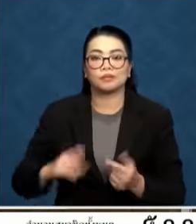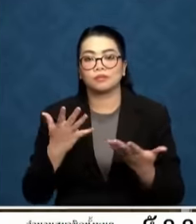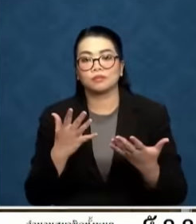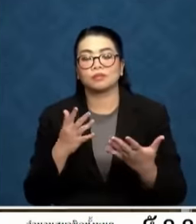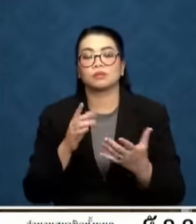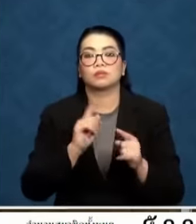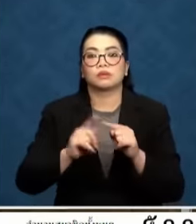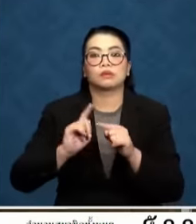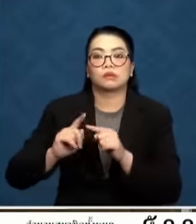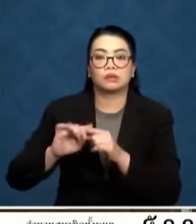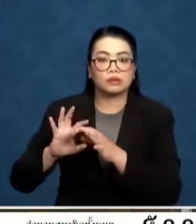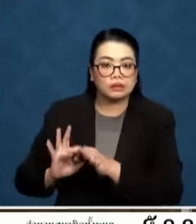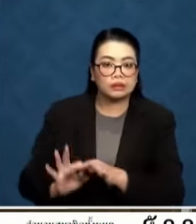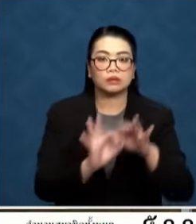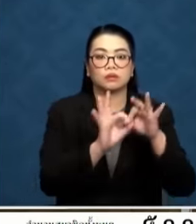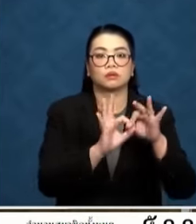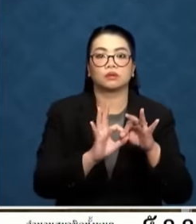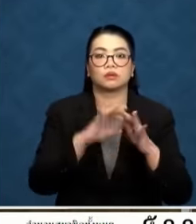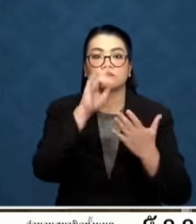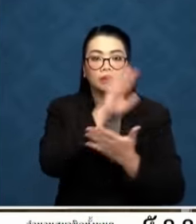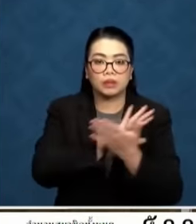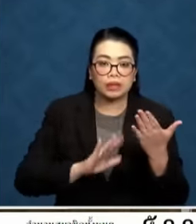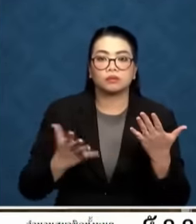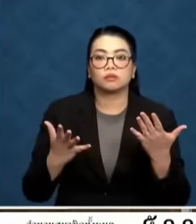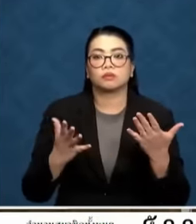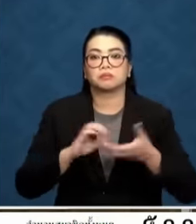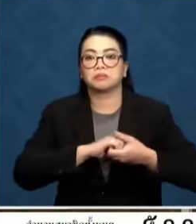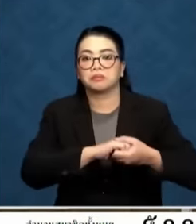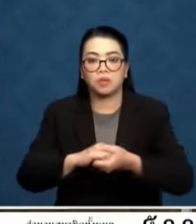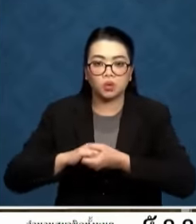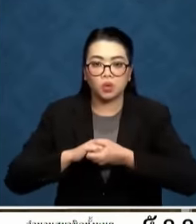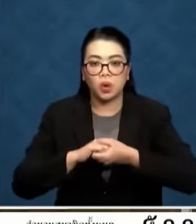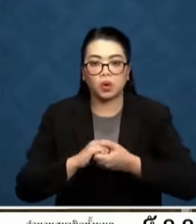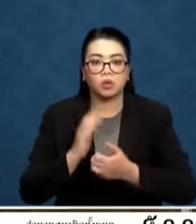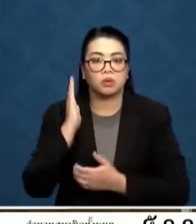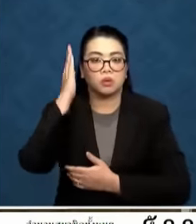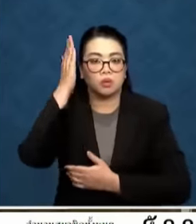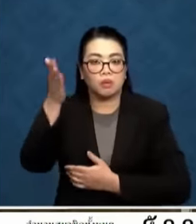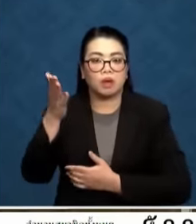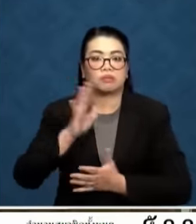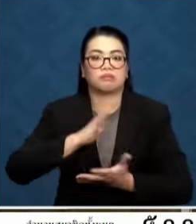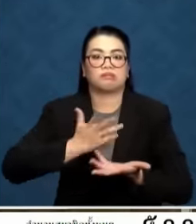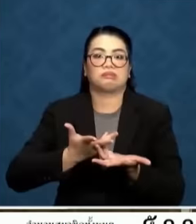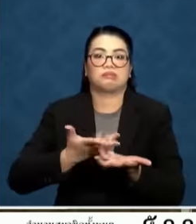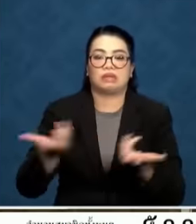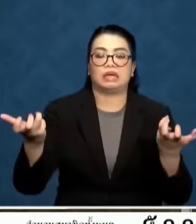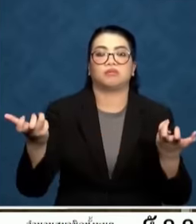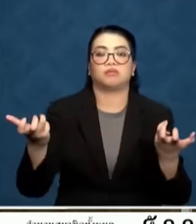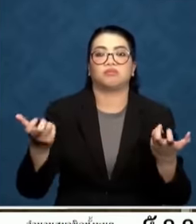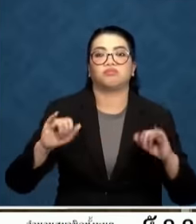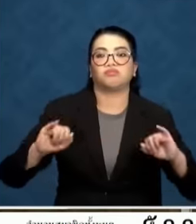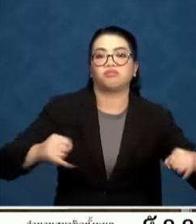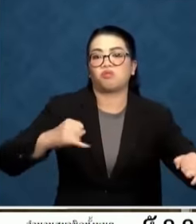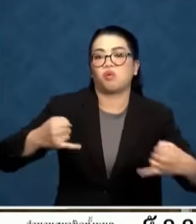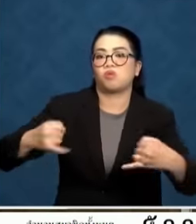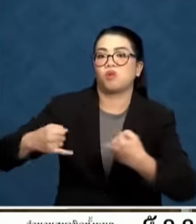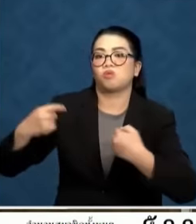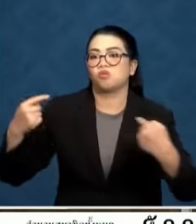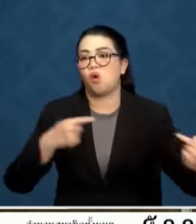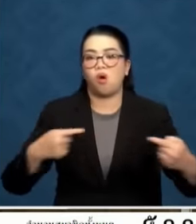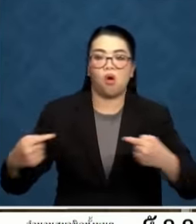ประเทศไปสู่ความปรองดองหรือนำพาประเทศไปสู่ความแตกแยกครั้งใหญ่อีกครั้ง